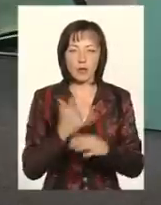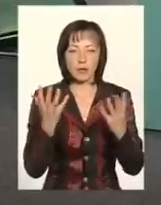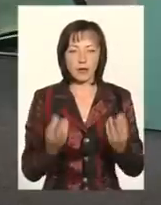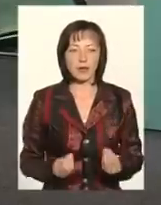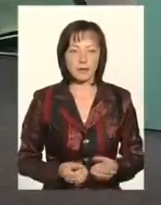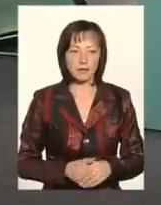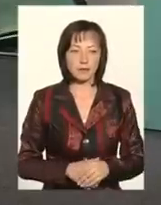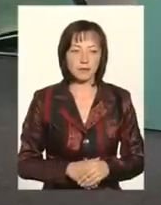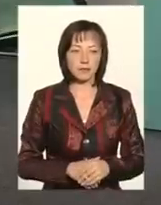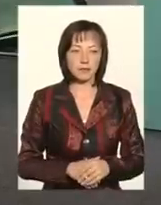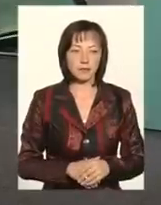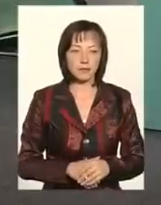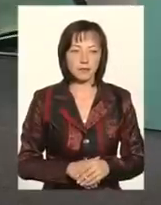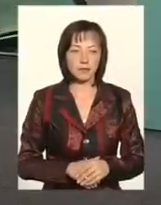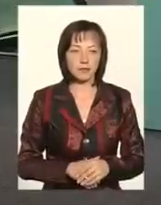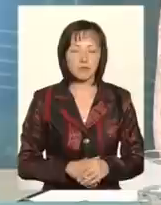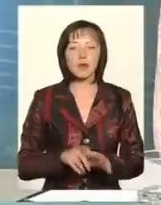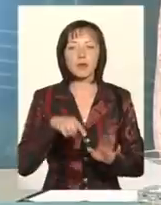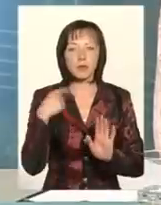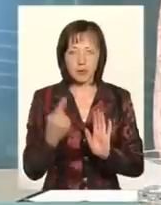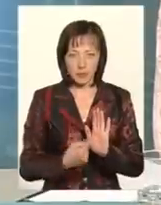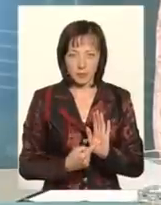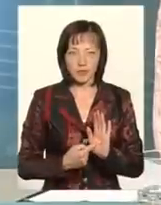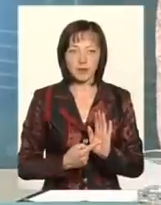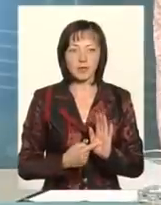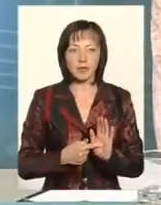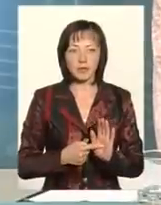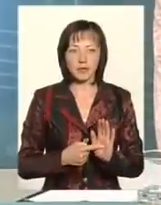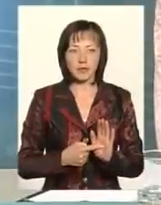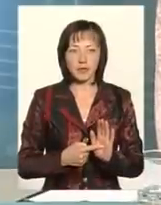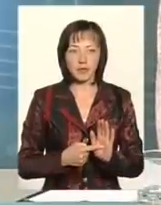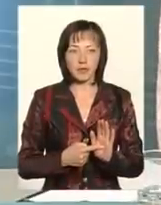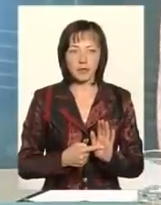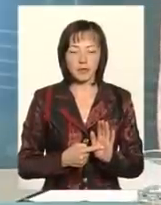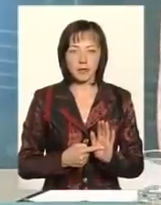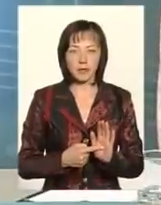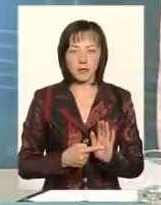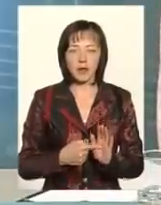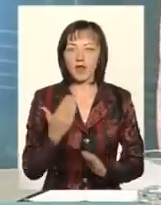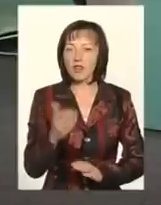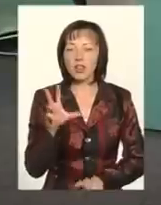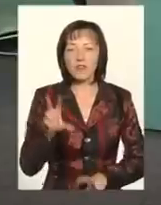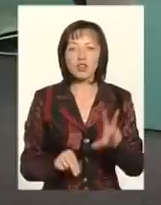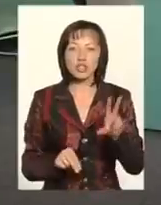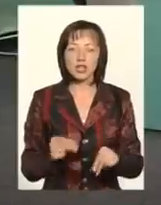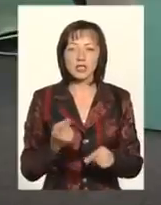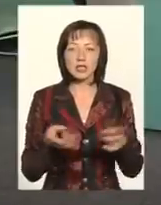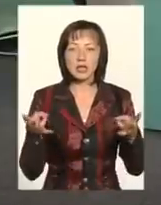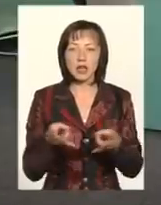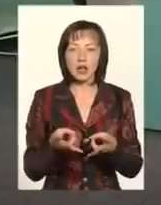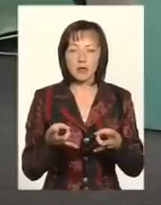Добрий день ставте запиння ставте свої запитання Говоріть будь ласка а ви не рахуєте що треба